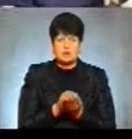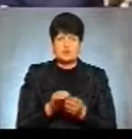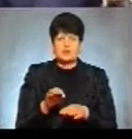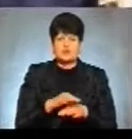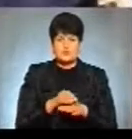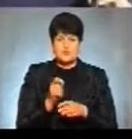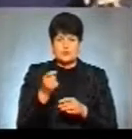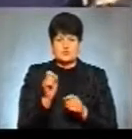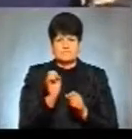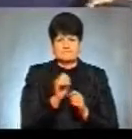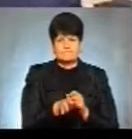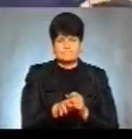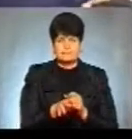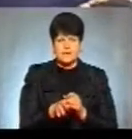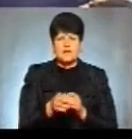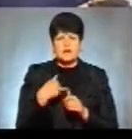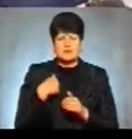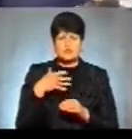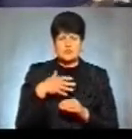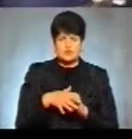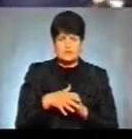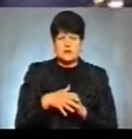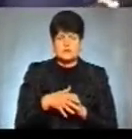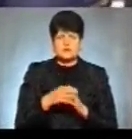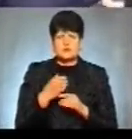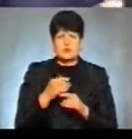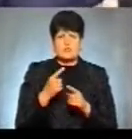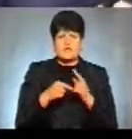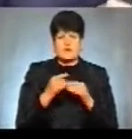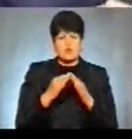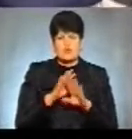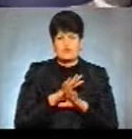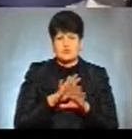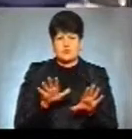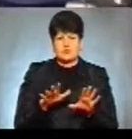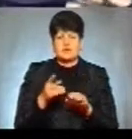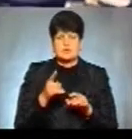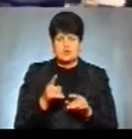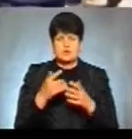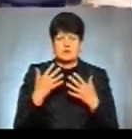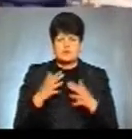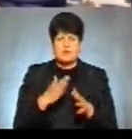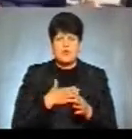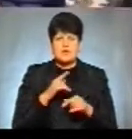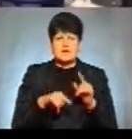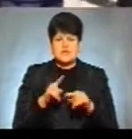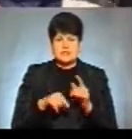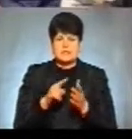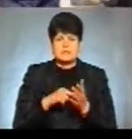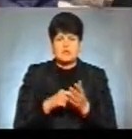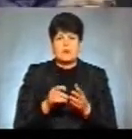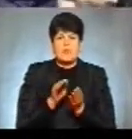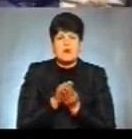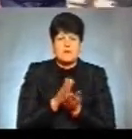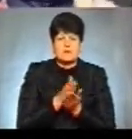ключі. Я зрозуміла, що я повернення додому не буде. І Тернопіль моє вже рідне місто, тому що вже могили тримають, вже